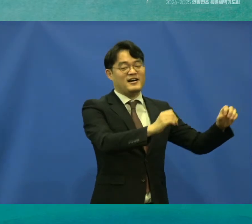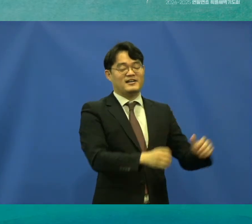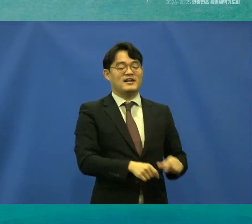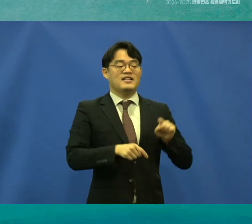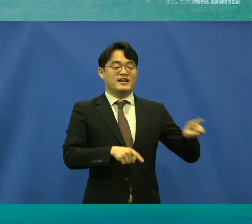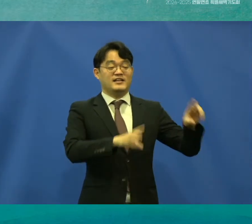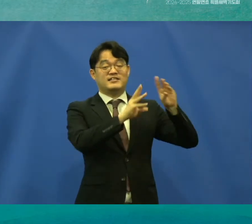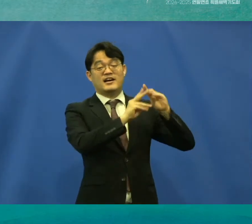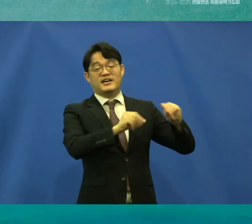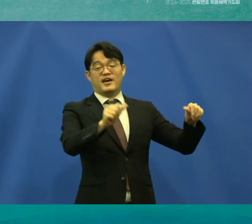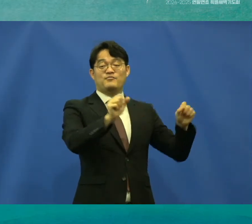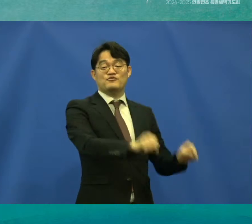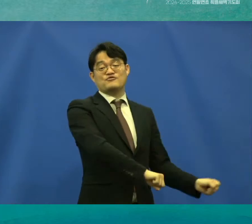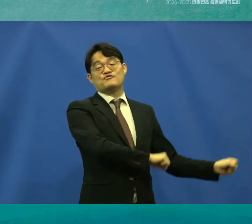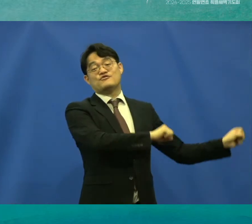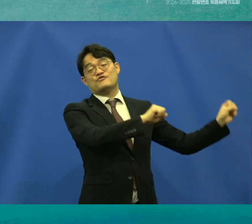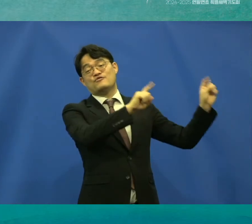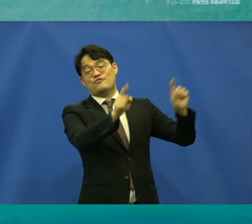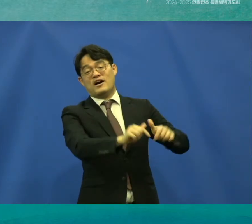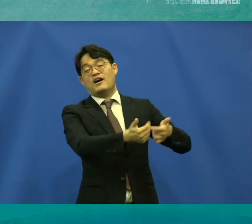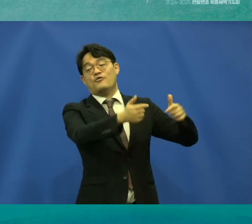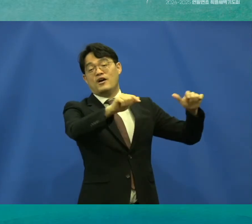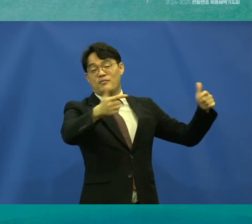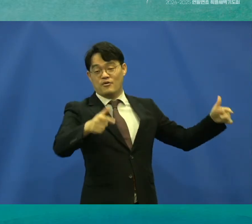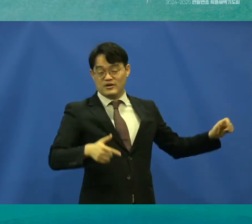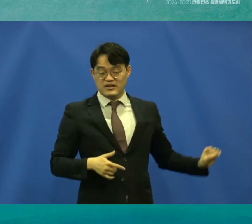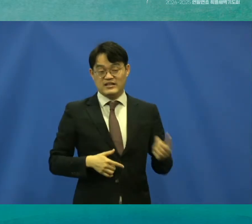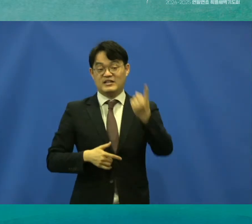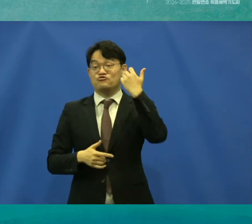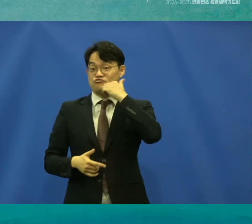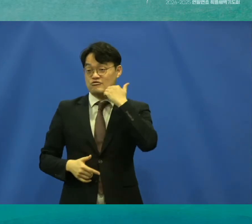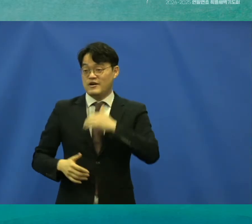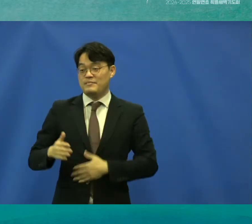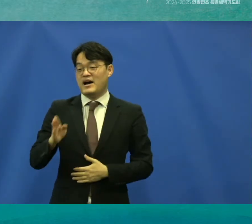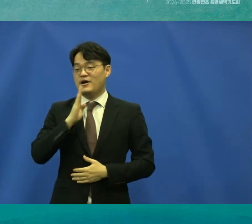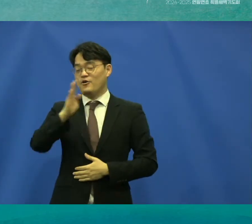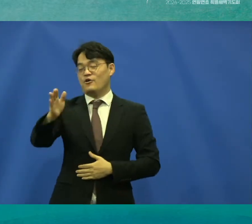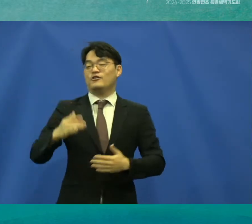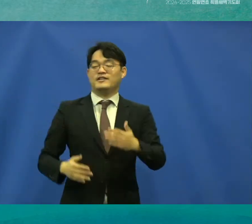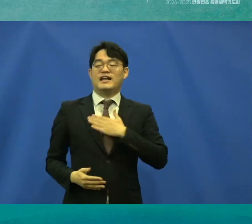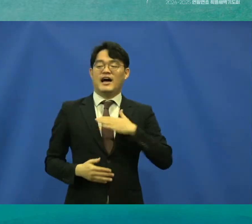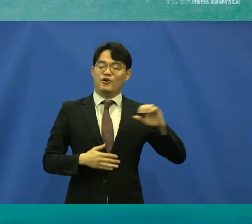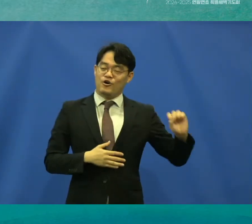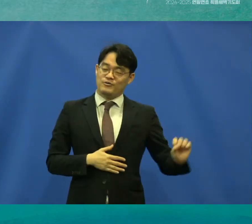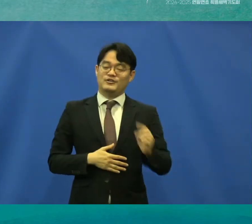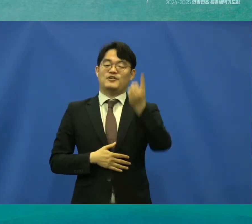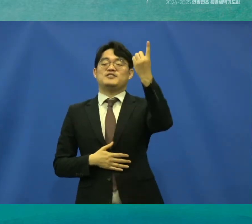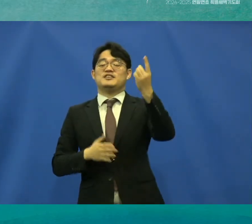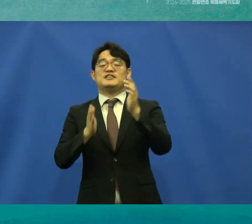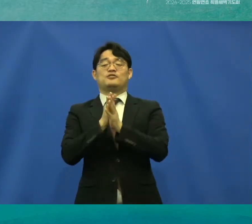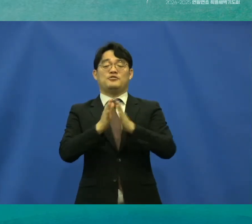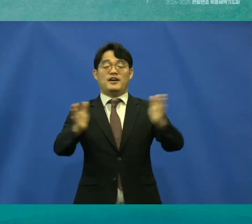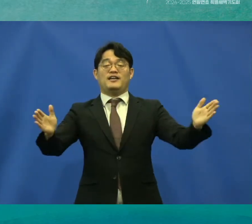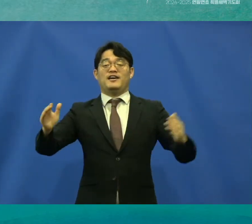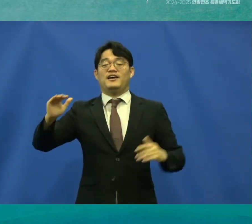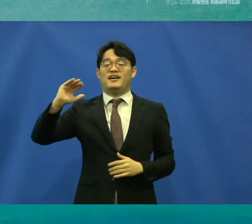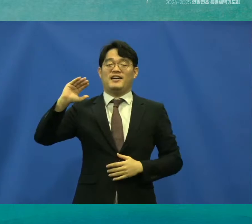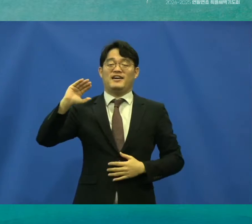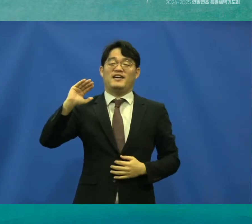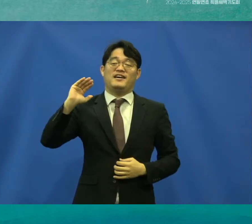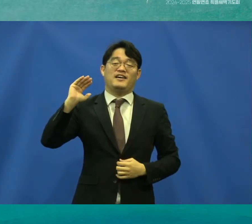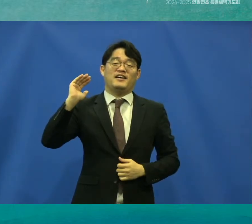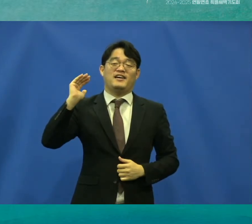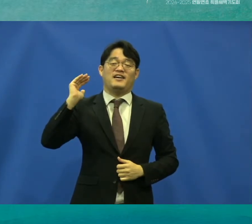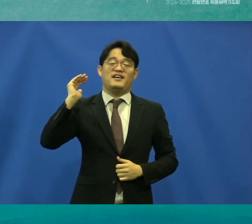일어나리라. 이 땅의 구원과 회복은 바로 나로부터 시작되리.